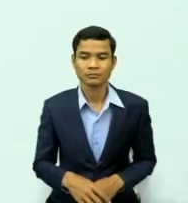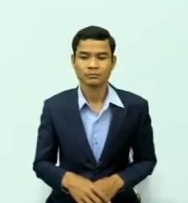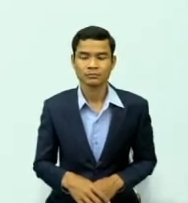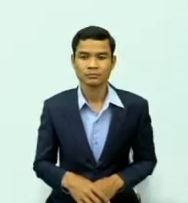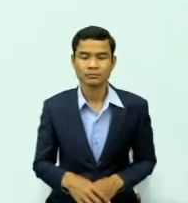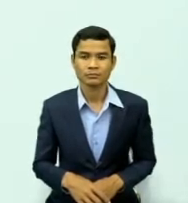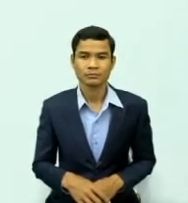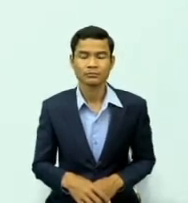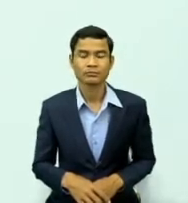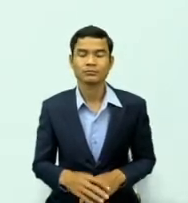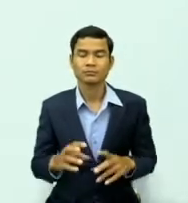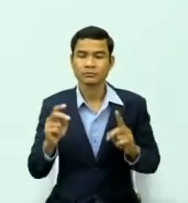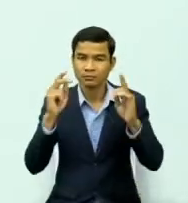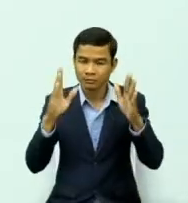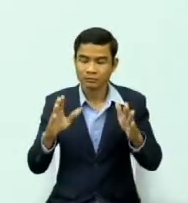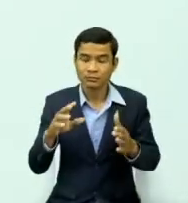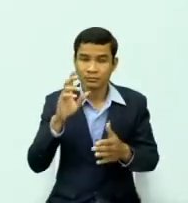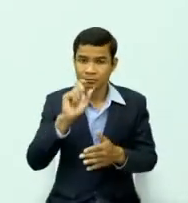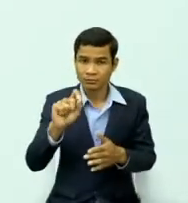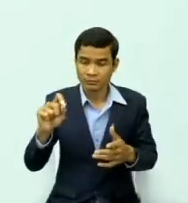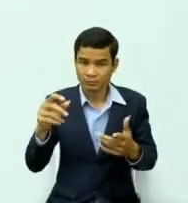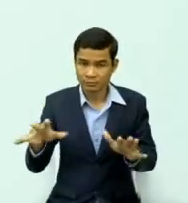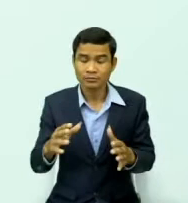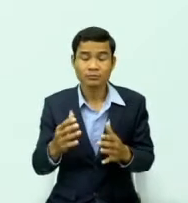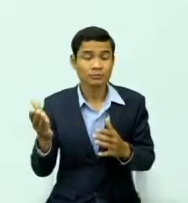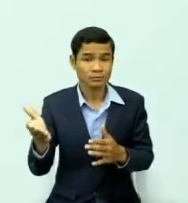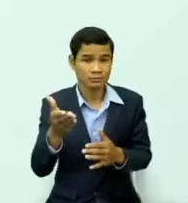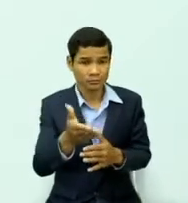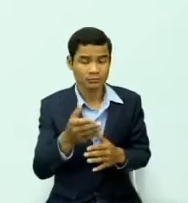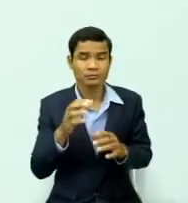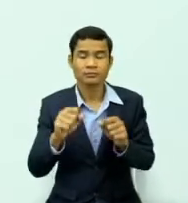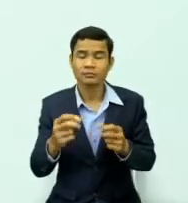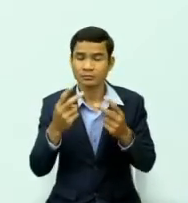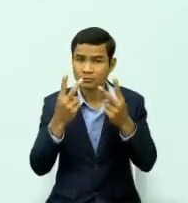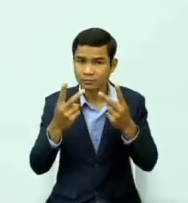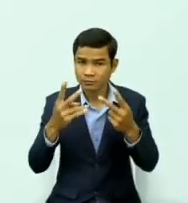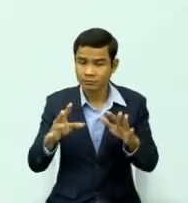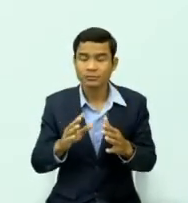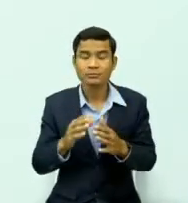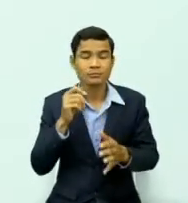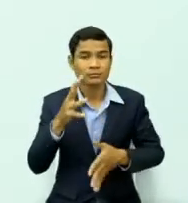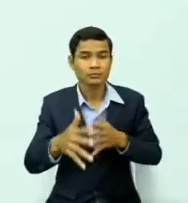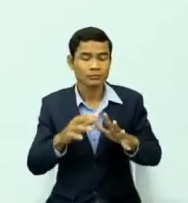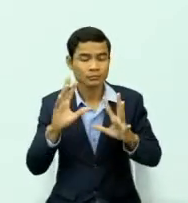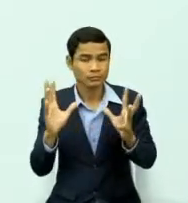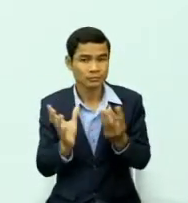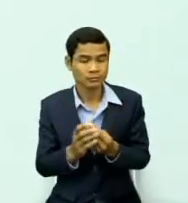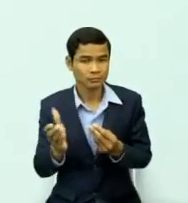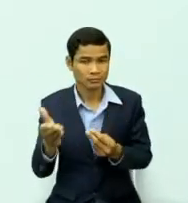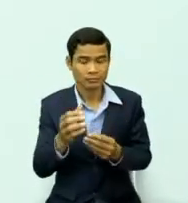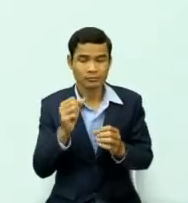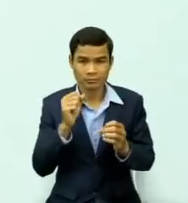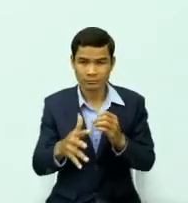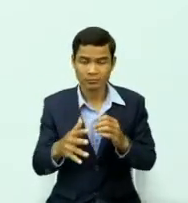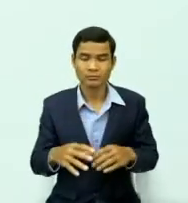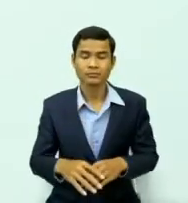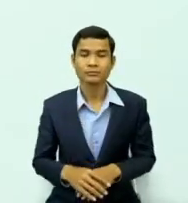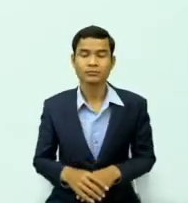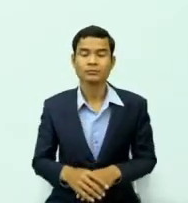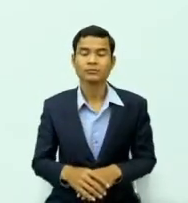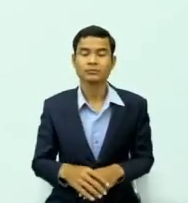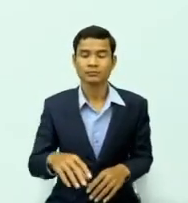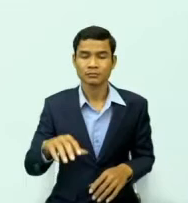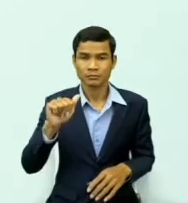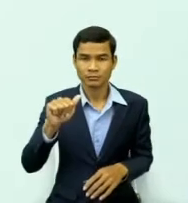chà nè cứ sửa xếp đi rồi hai nè con nè tỏ ai lên ní con có bàn khởi hỏi hay dân án tình ọc nì tỏ chấp đảm